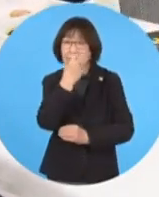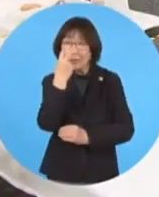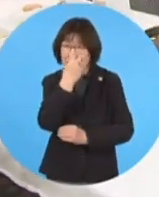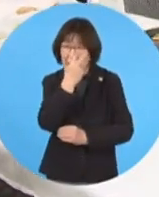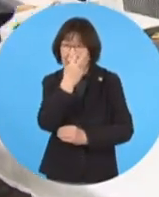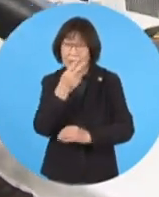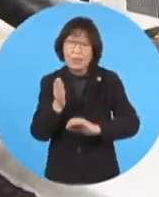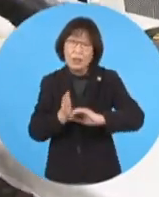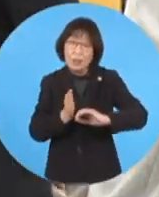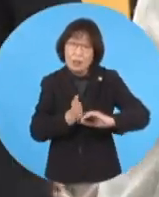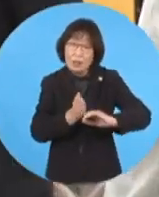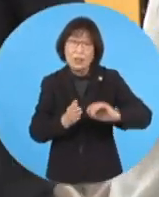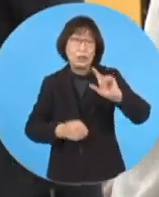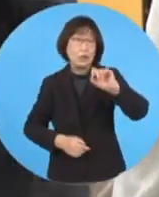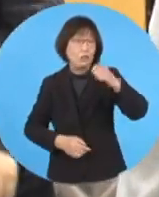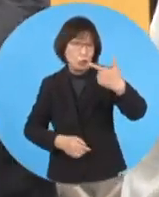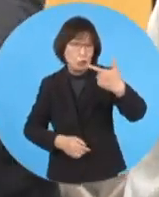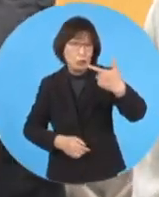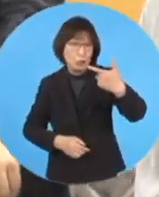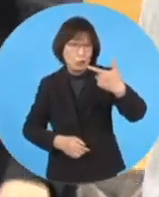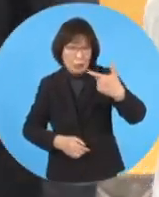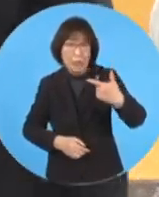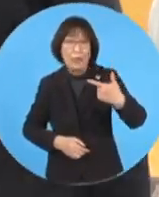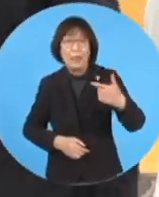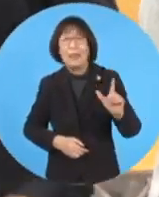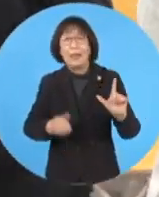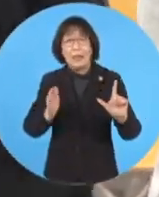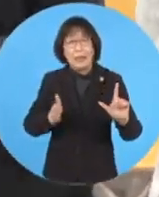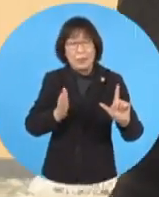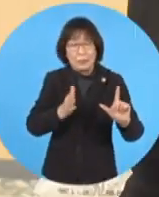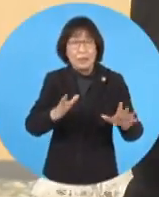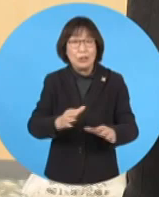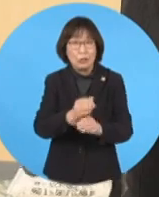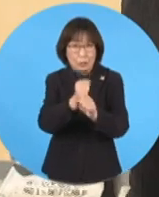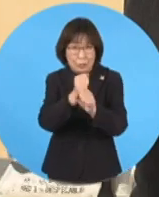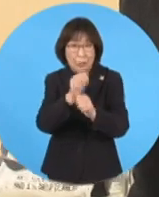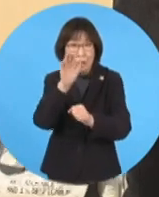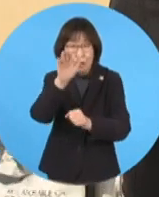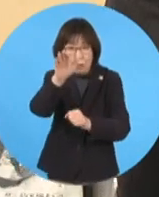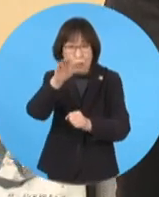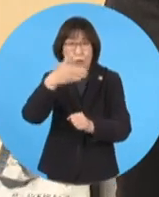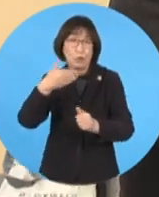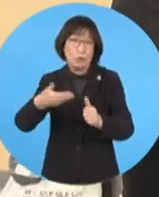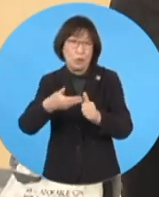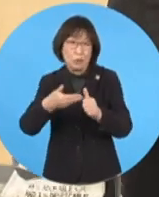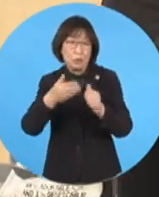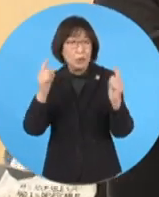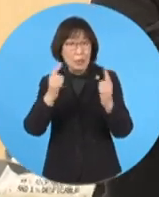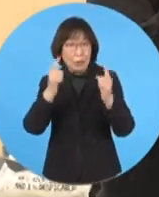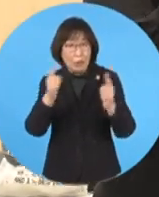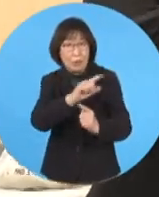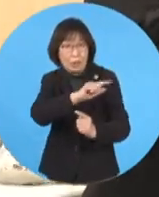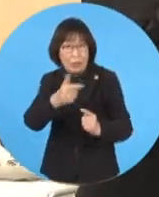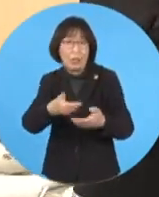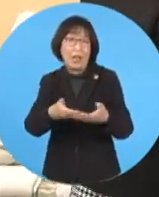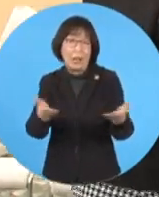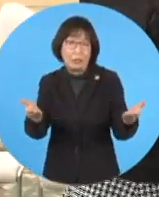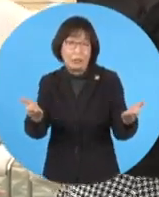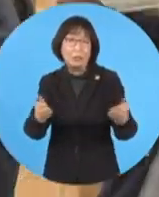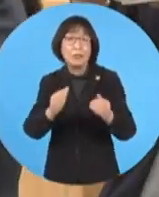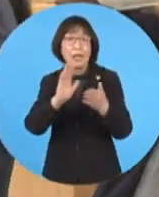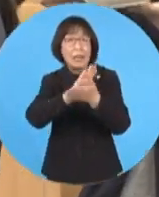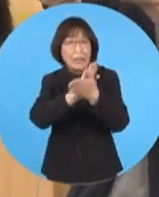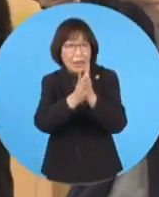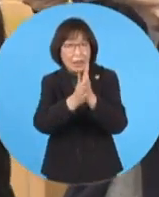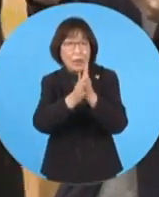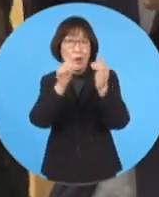作品を含む16作品はレシピ集にまとめられ、今後食育イベントなどで配布されるほか、県のホームページ